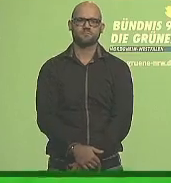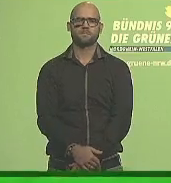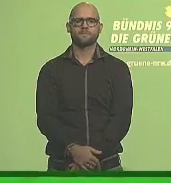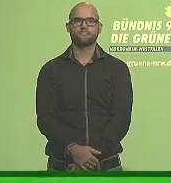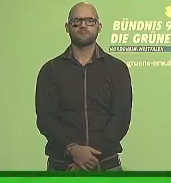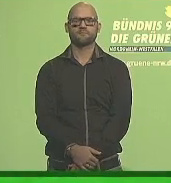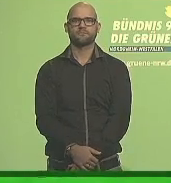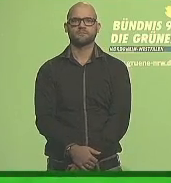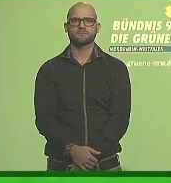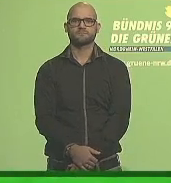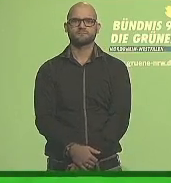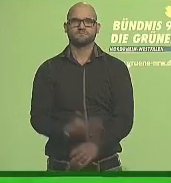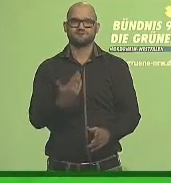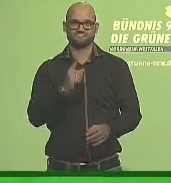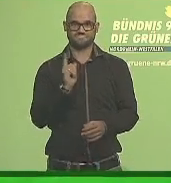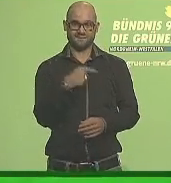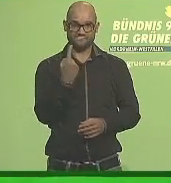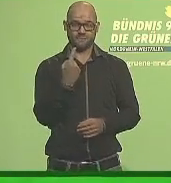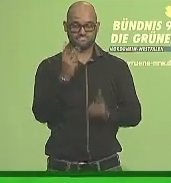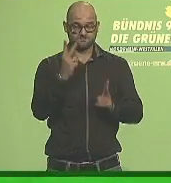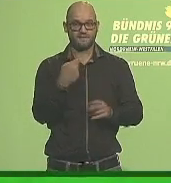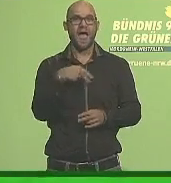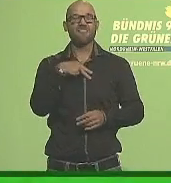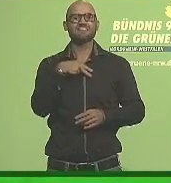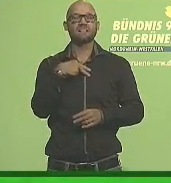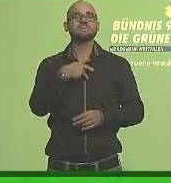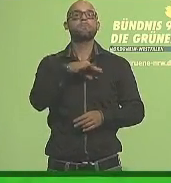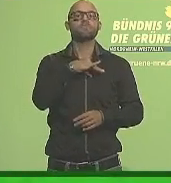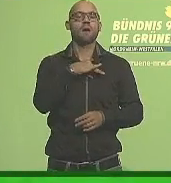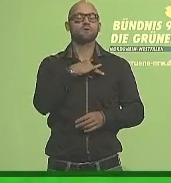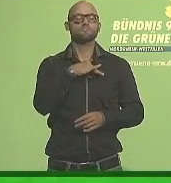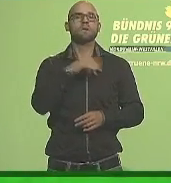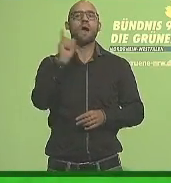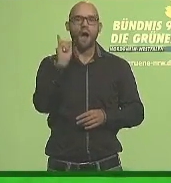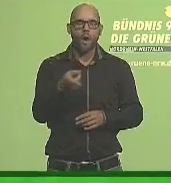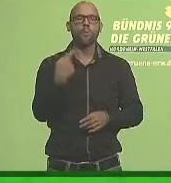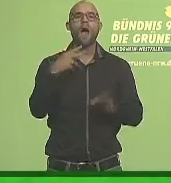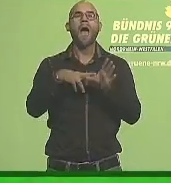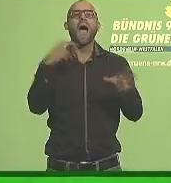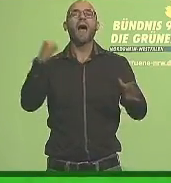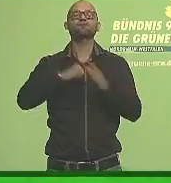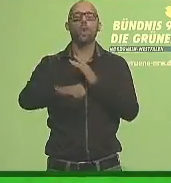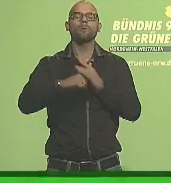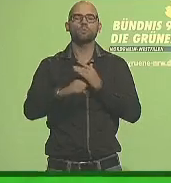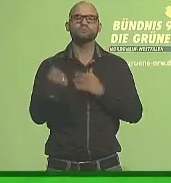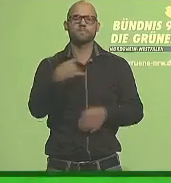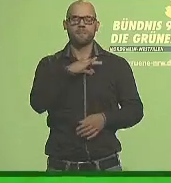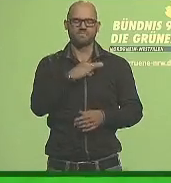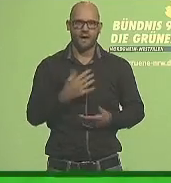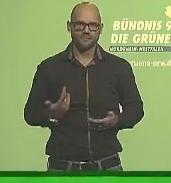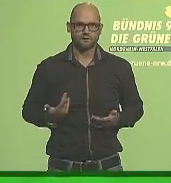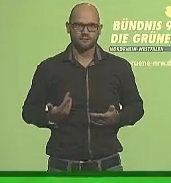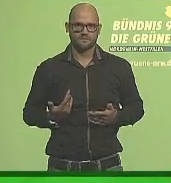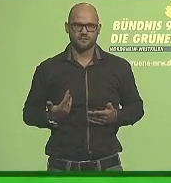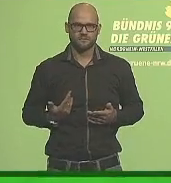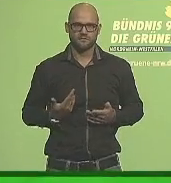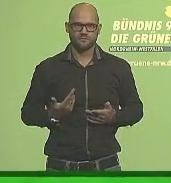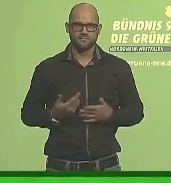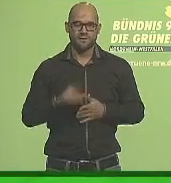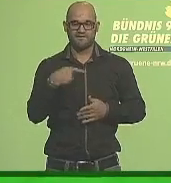Denn wir sind nicht nur die Effizienzpartei, wir sind auch die Entschleunigungspartei. Wir sind nicht nur die Fahrrad-